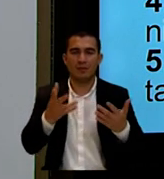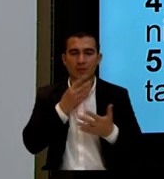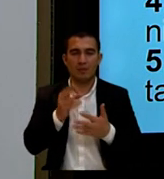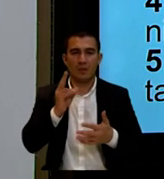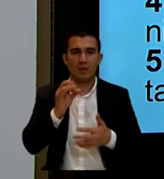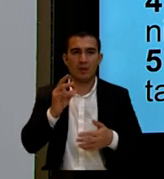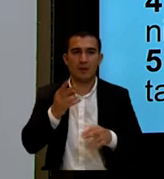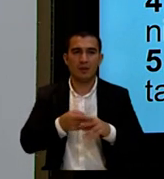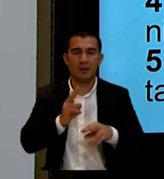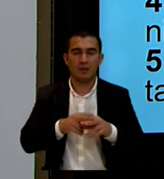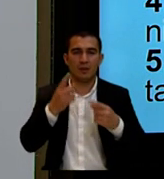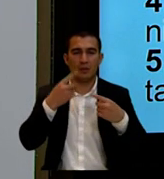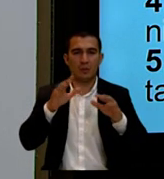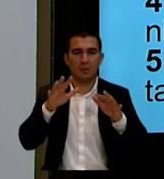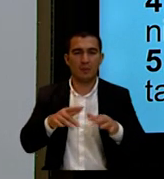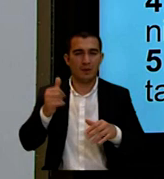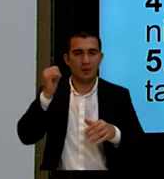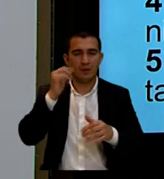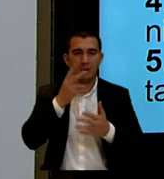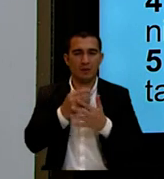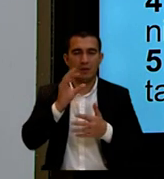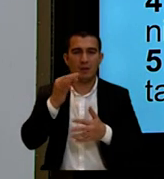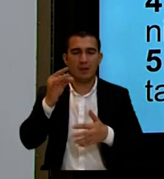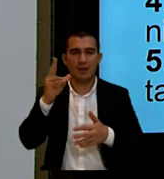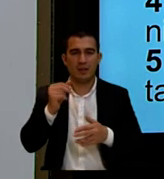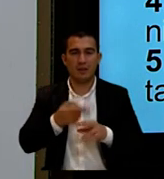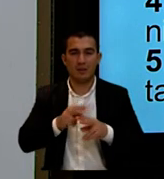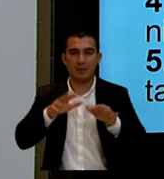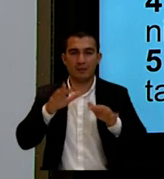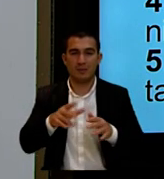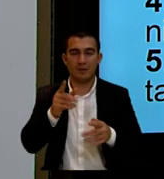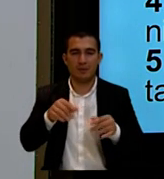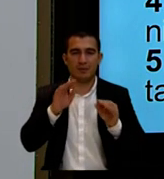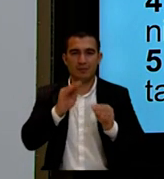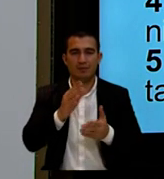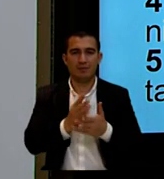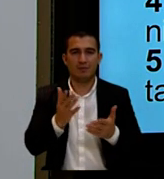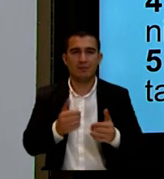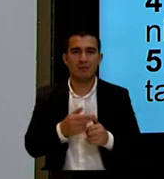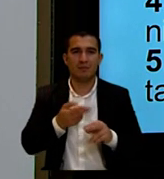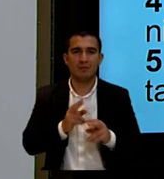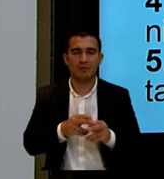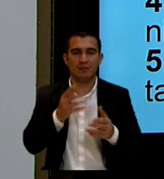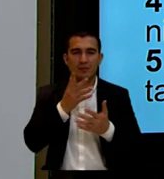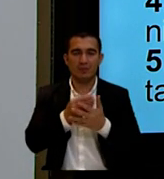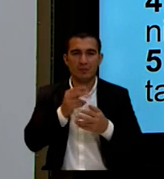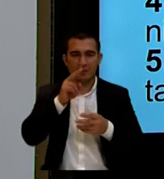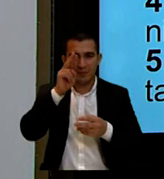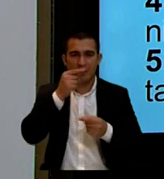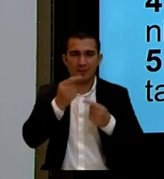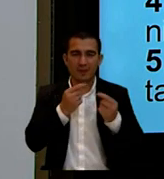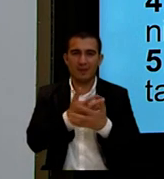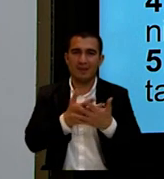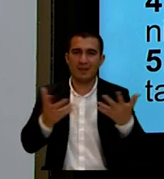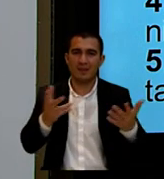bo'limining orqa tomonida joylashgan. Juda ham to'g'ri yozibsiz. Hasharotlarda qon faqat oziq